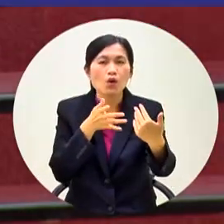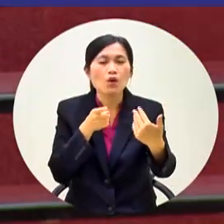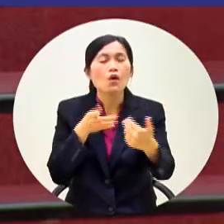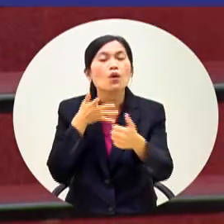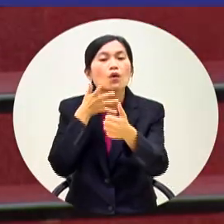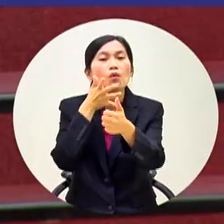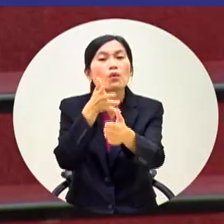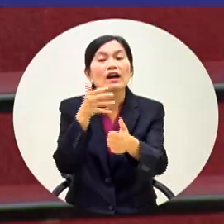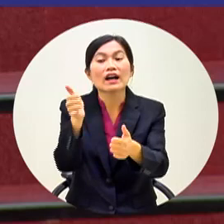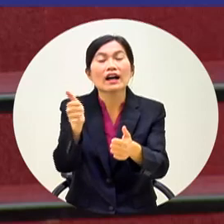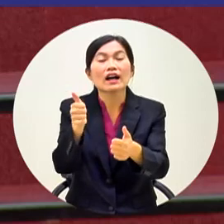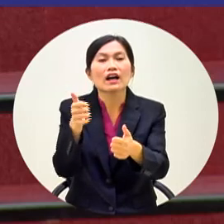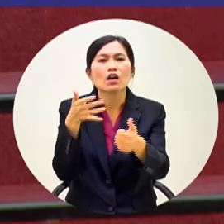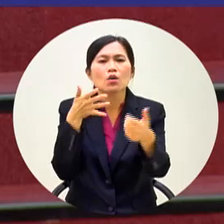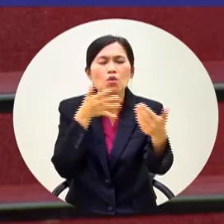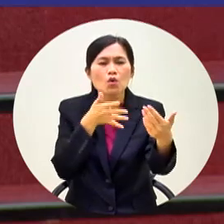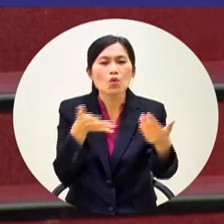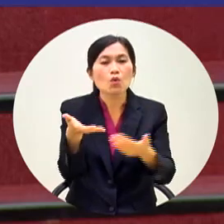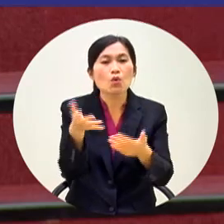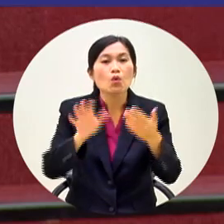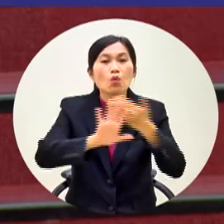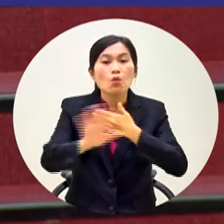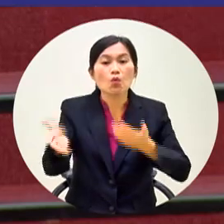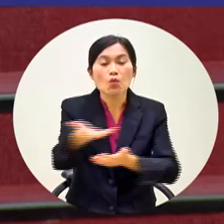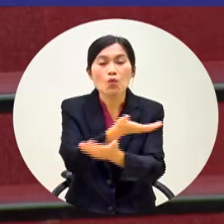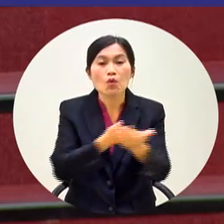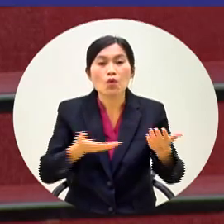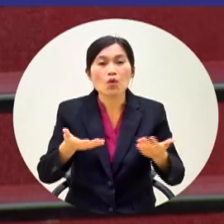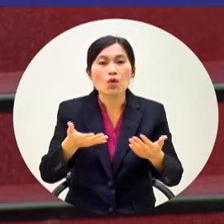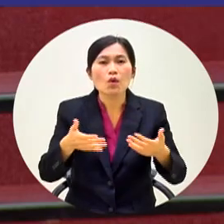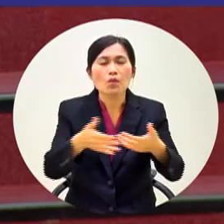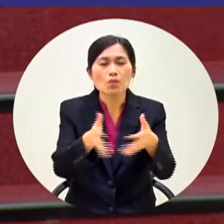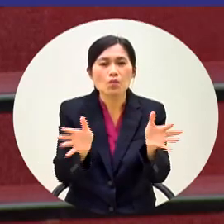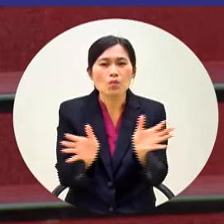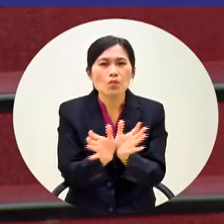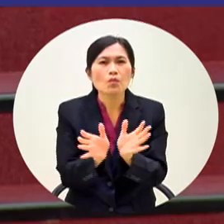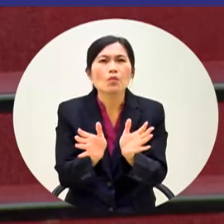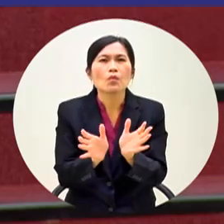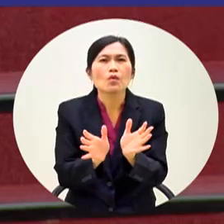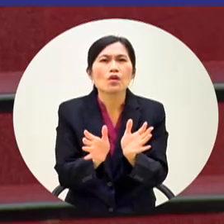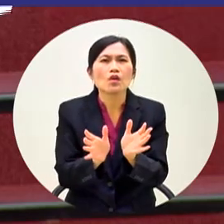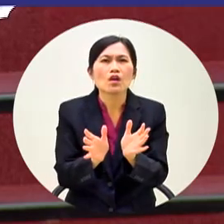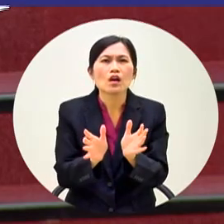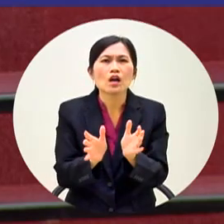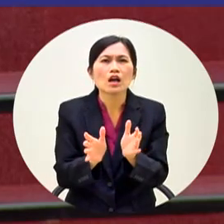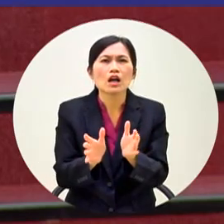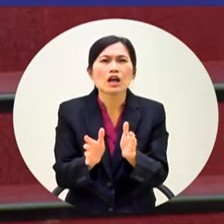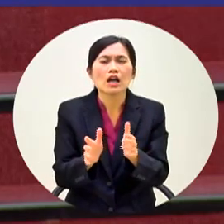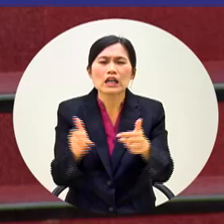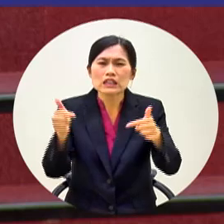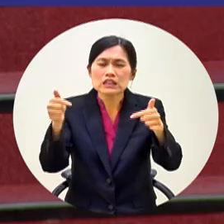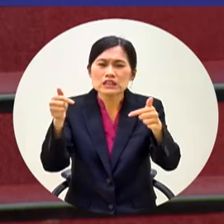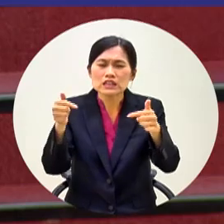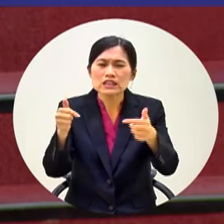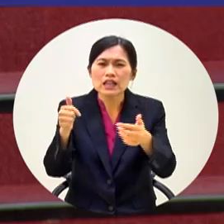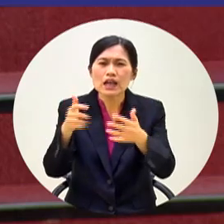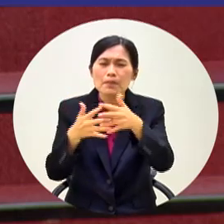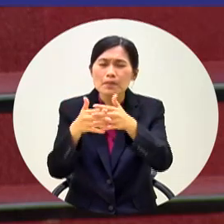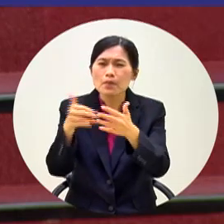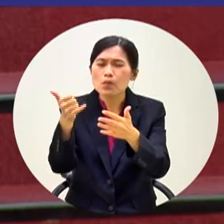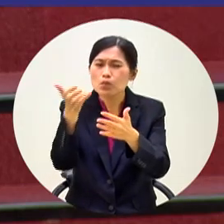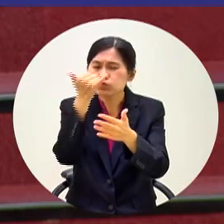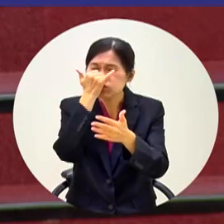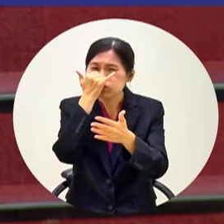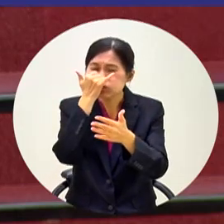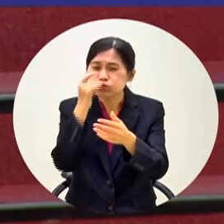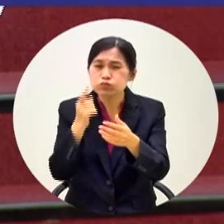他问了这个有关于外交部说，莱猪是不是我方主动决定开放，那外交部没有